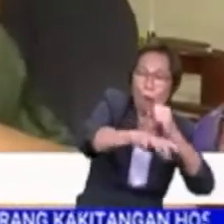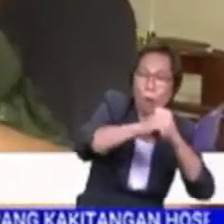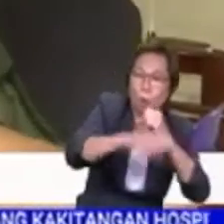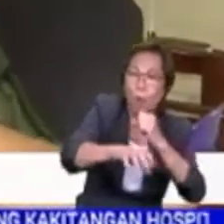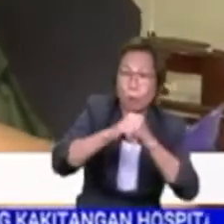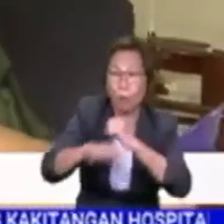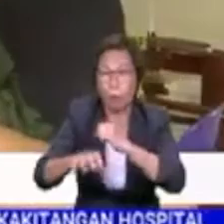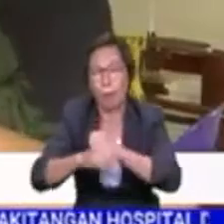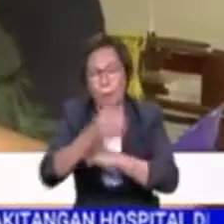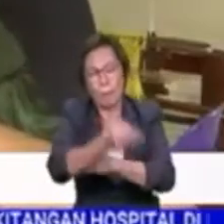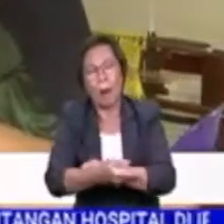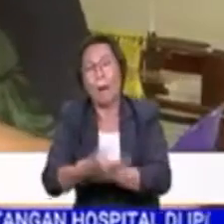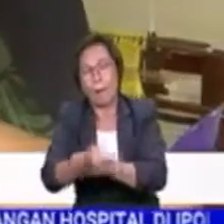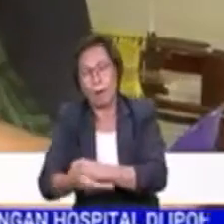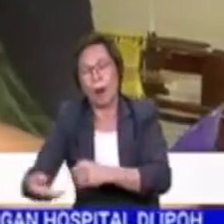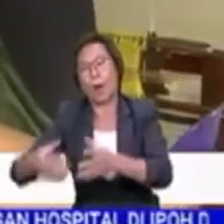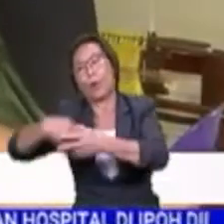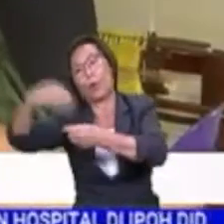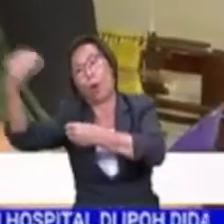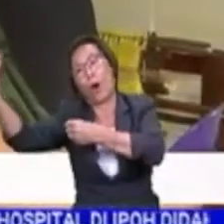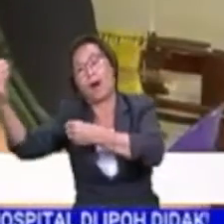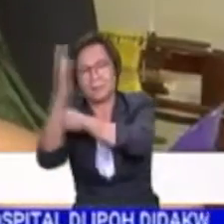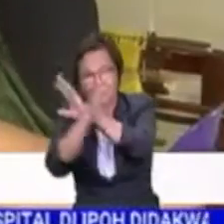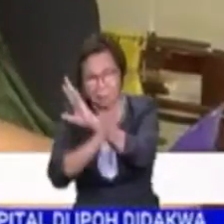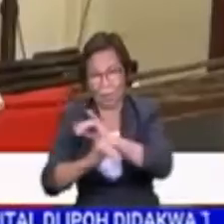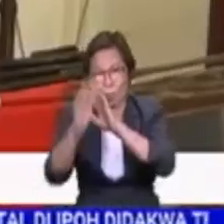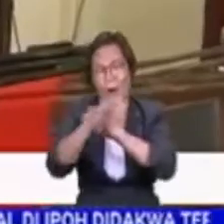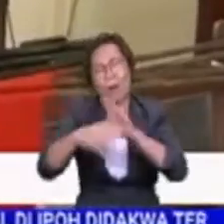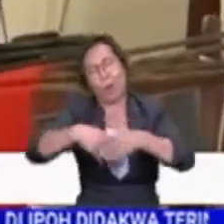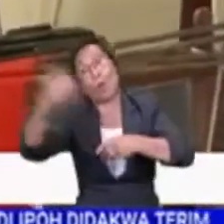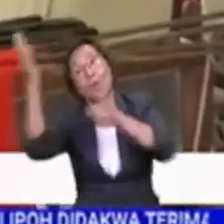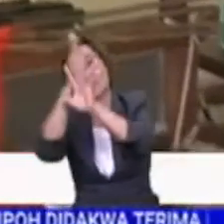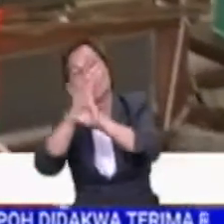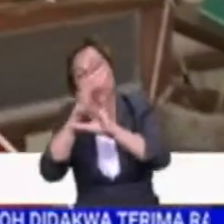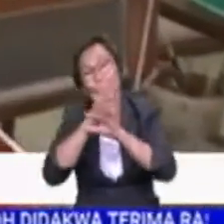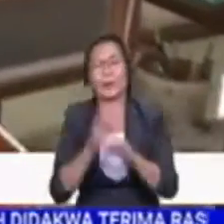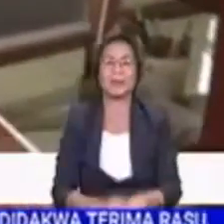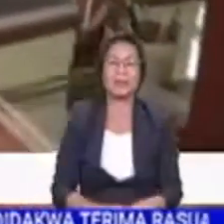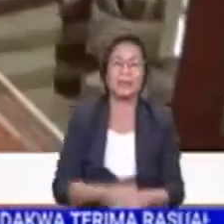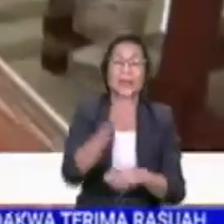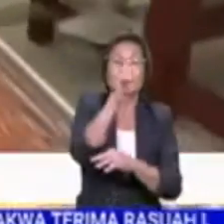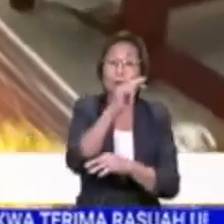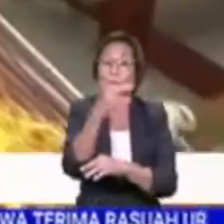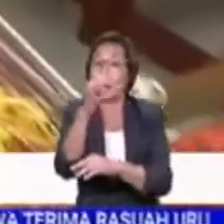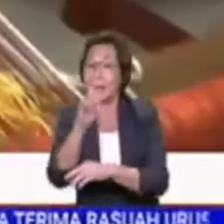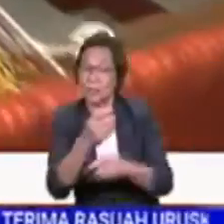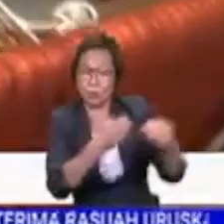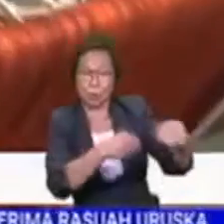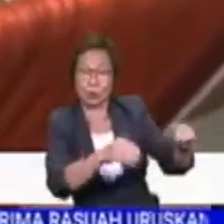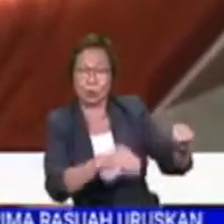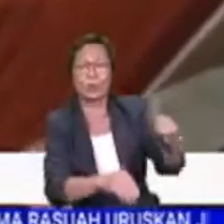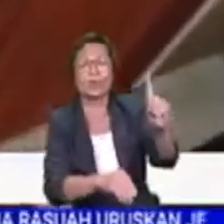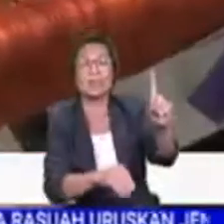mempromosikan produk-produk saya di luar daripada Sarawak, Kuching Sarawak. Songket keluaran Seri Gedung dijual dengan